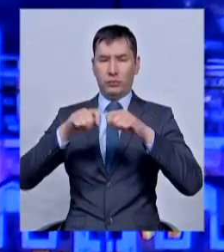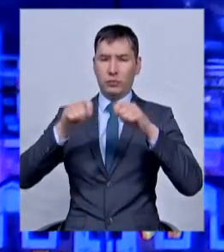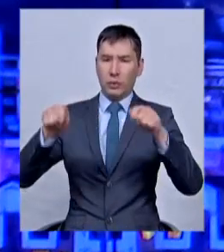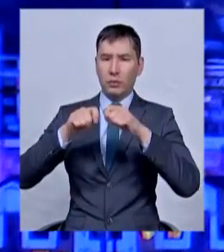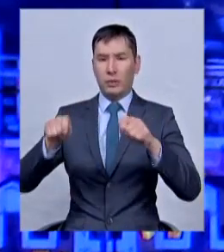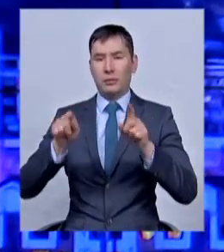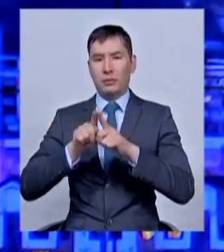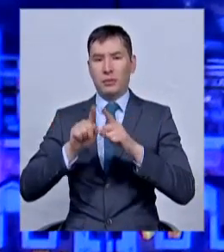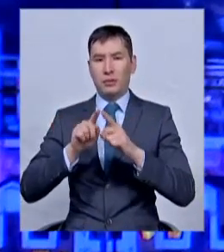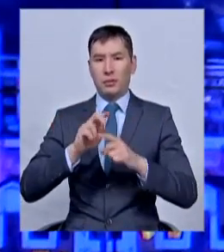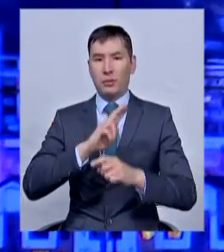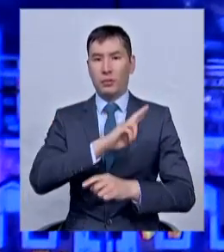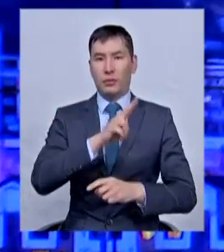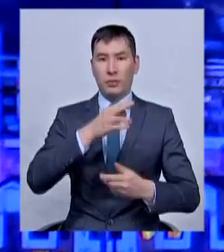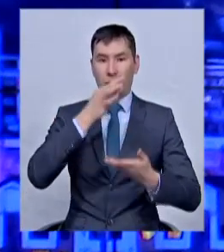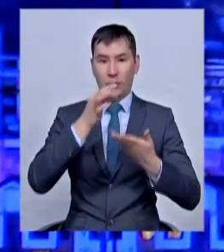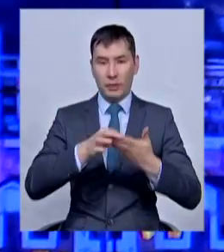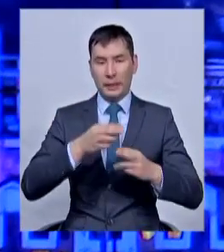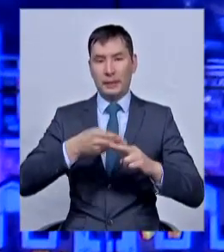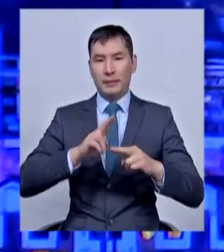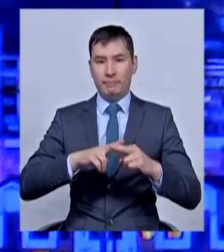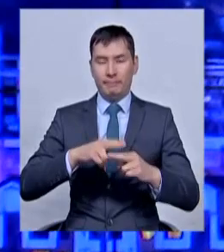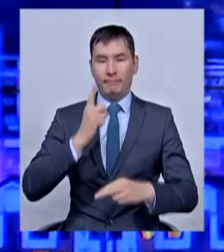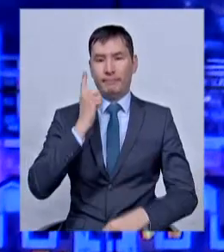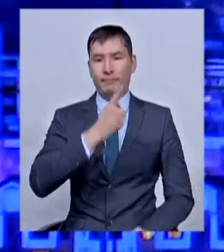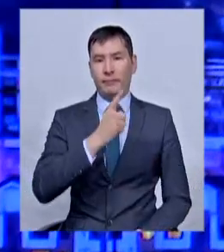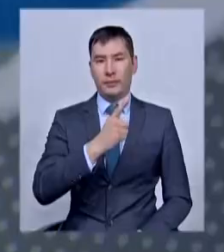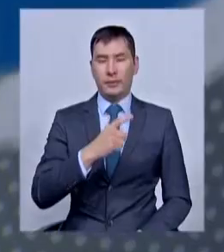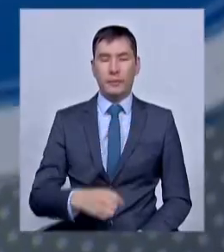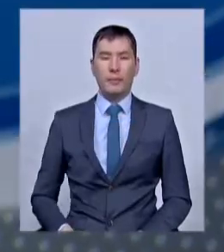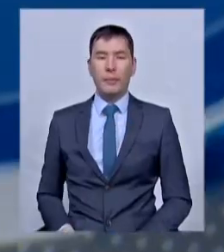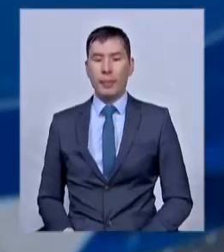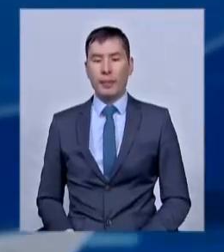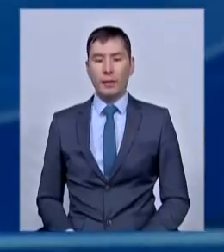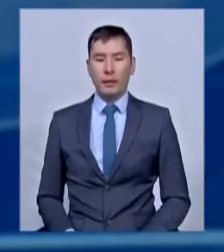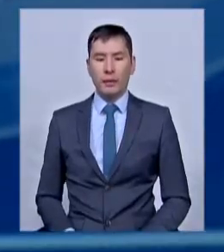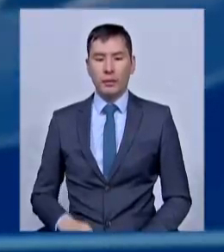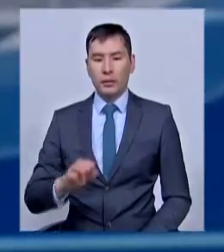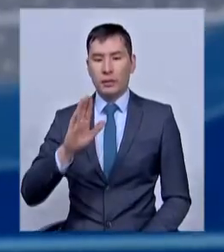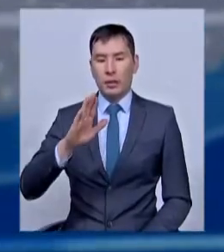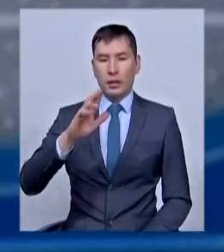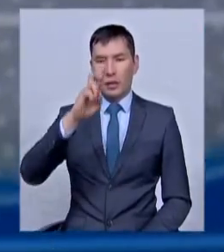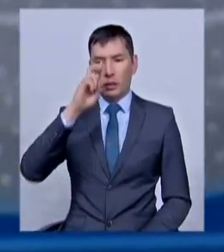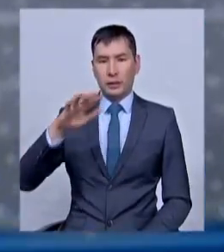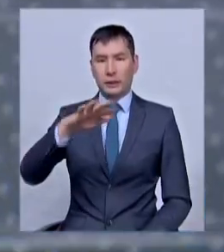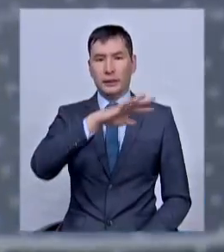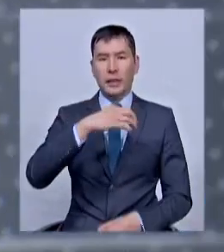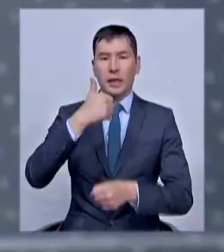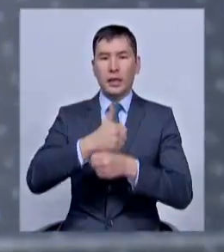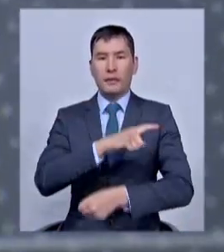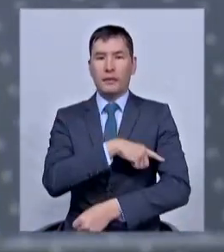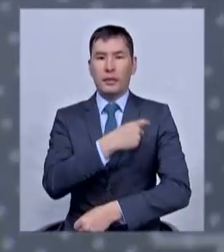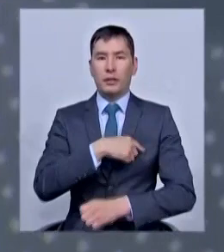деп, атқамінерлер тарапынан жіберілген мұндай олқылықты сынға алды. Ал еліміздің бас дәрігерінің